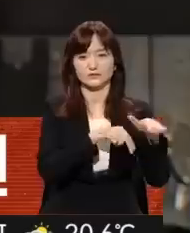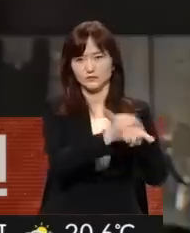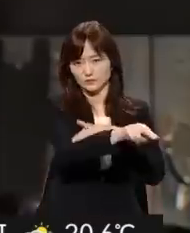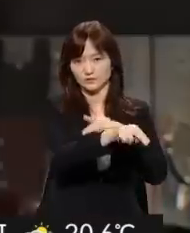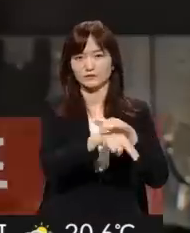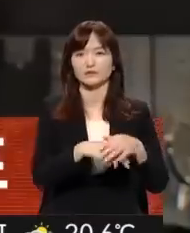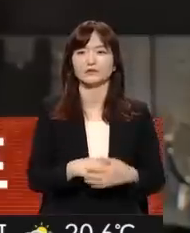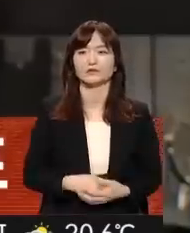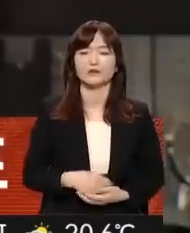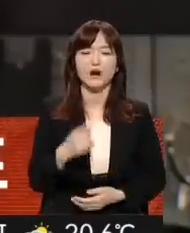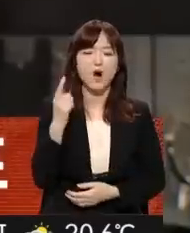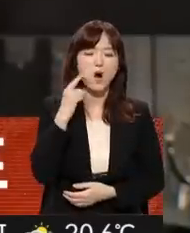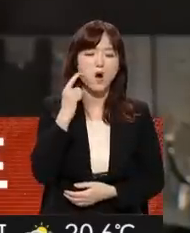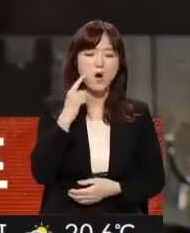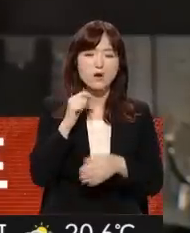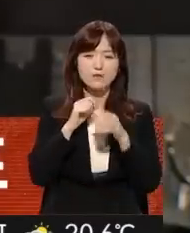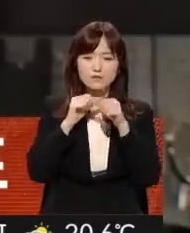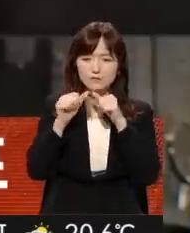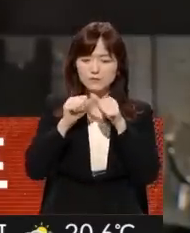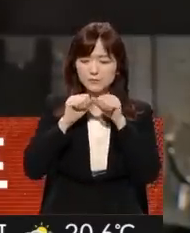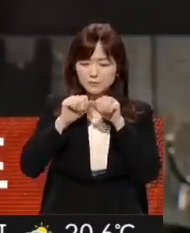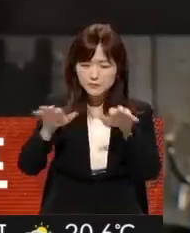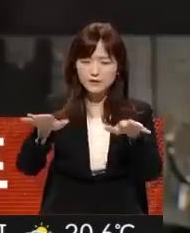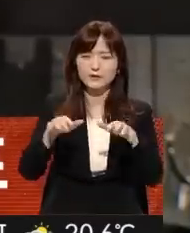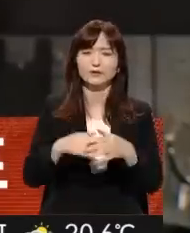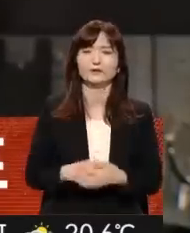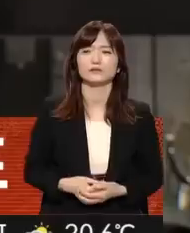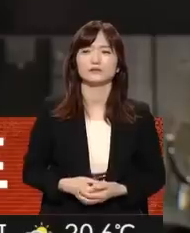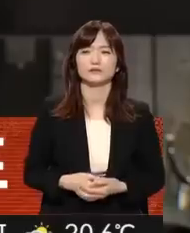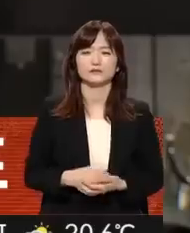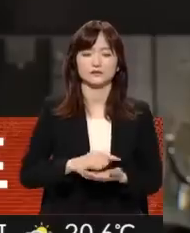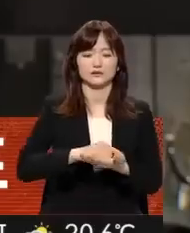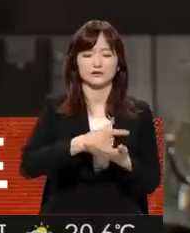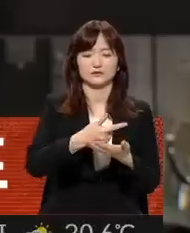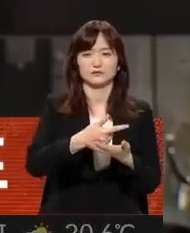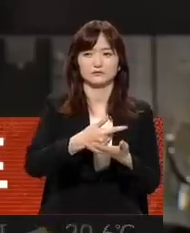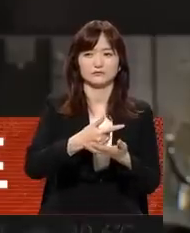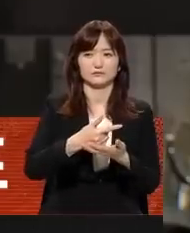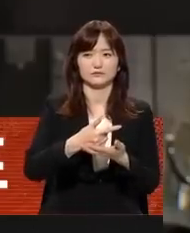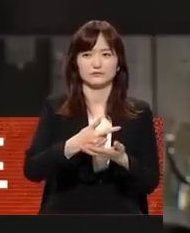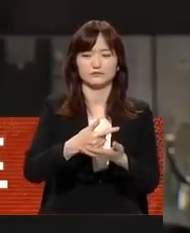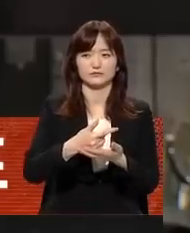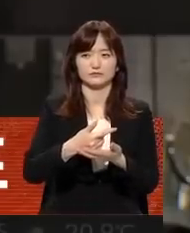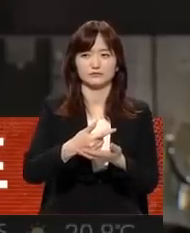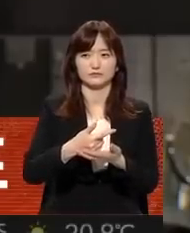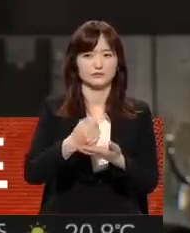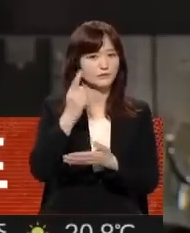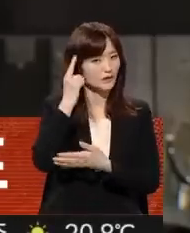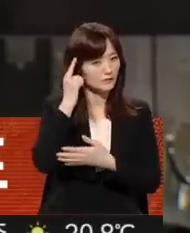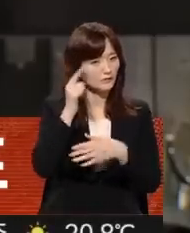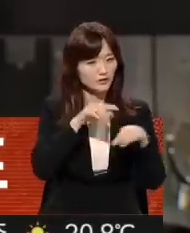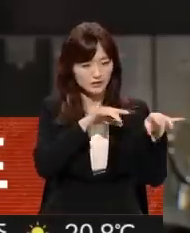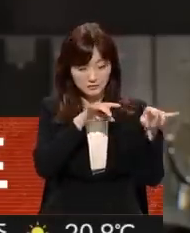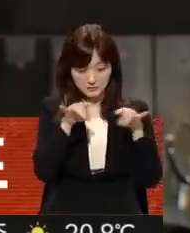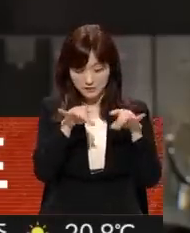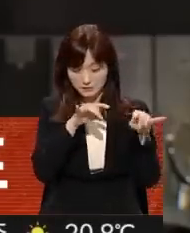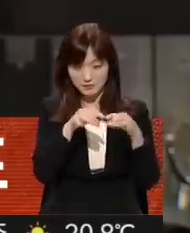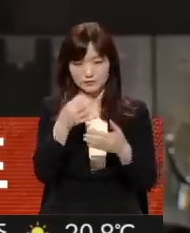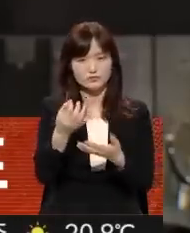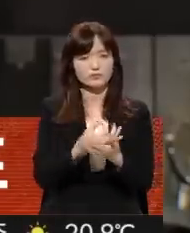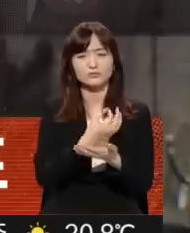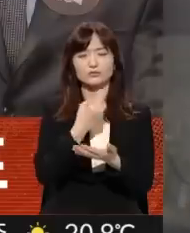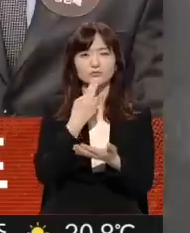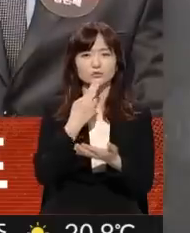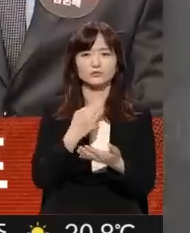들고 튀었다고 허위 유언비어를 날포를 했죠. 그리고 노트북하고 그 핸드폰을 해가지고 위치 추적을 하긴 했어요. 근데 별 소득이